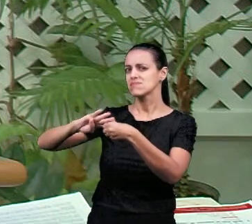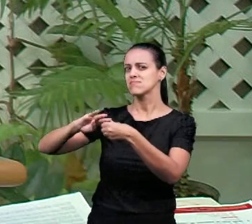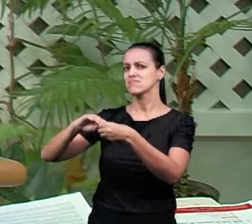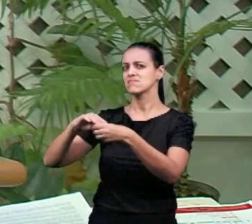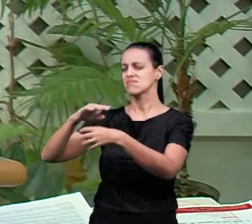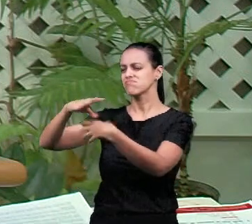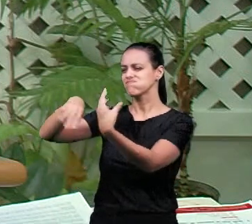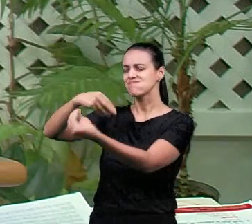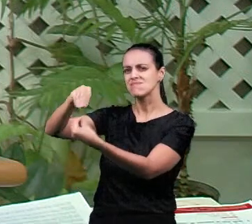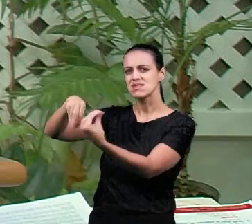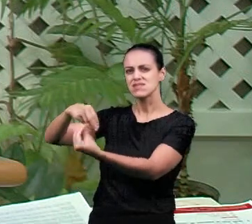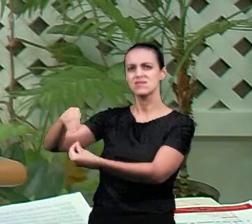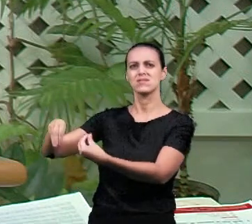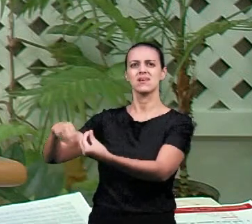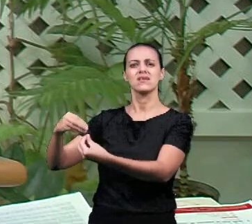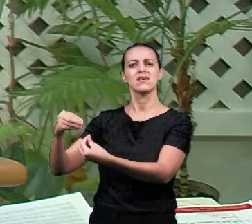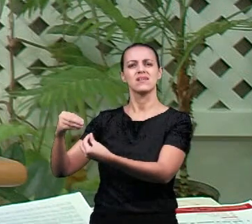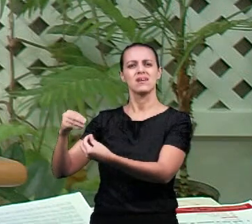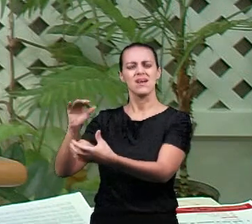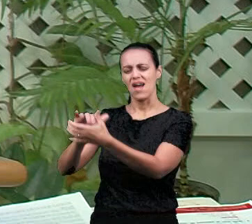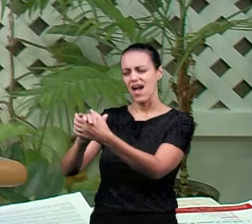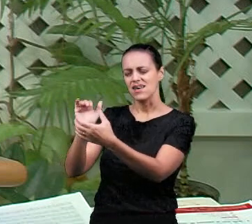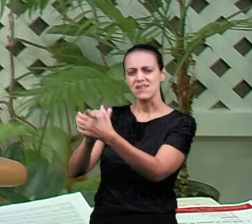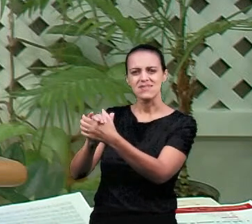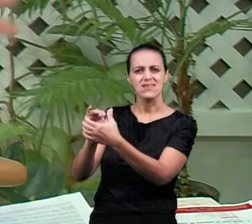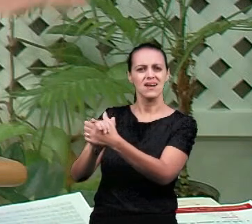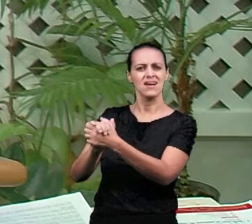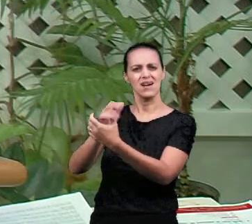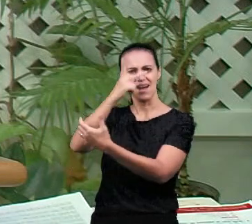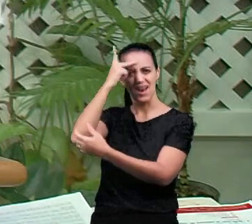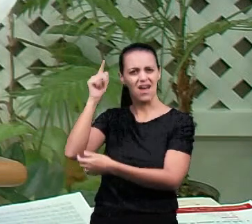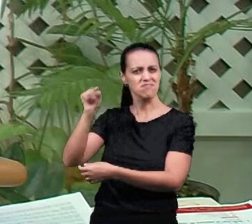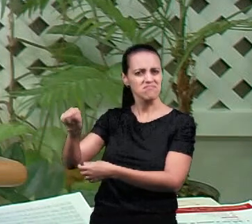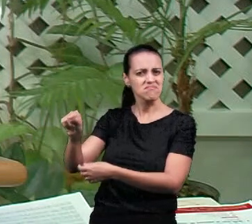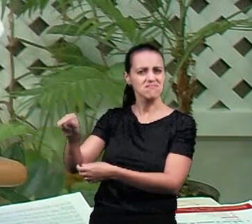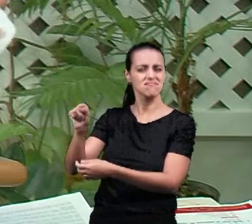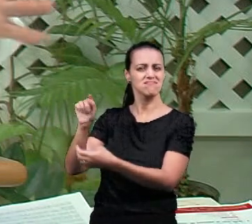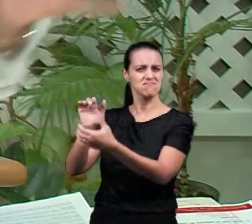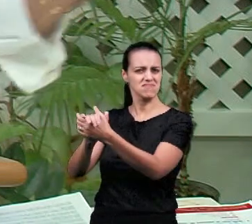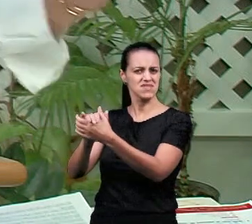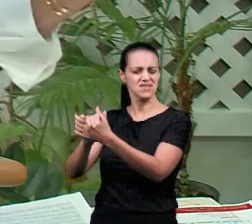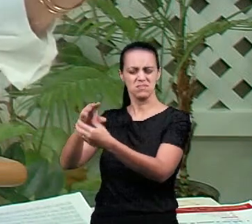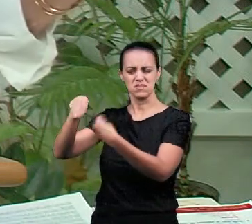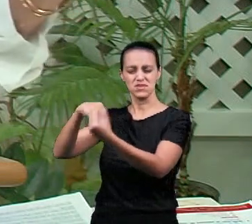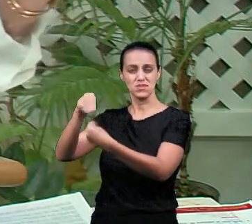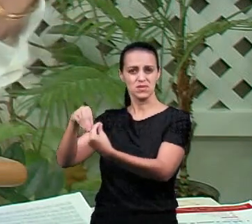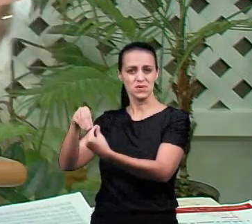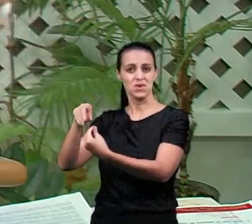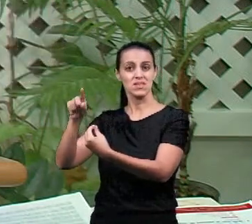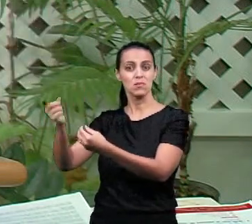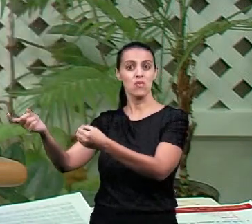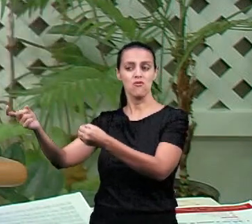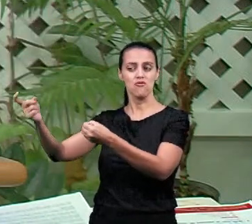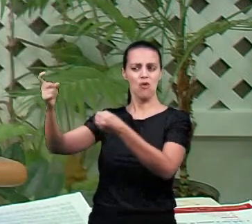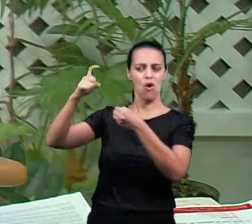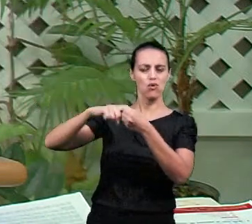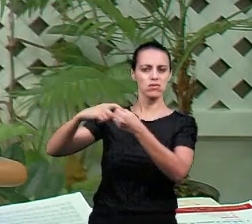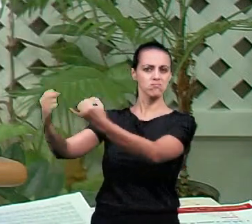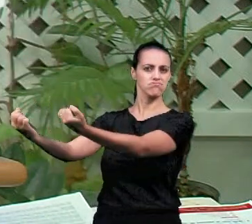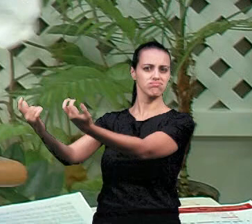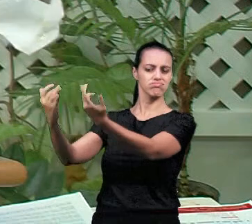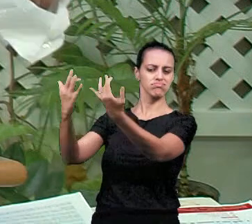ils se sont mariés avec les enfants de Babylone, les Babyloniens. Ils ont